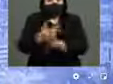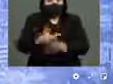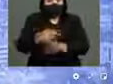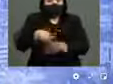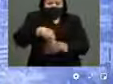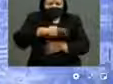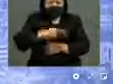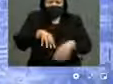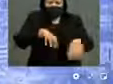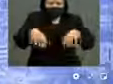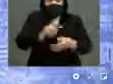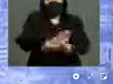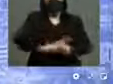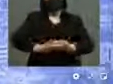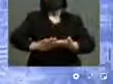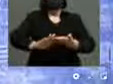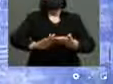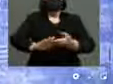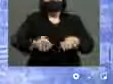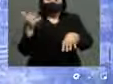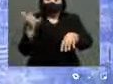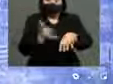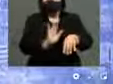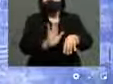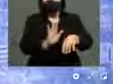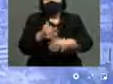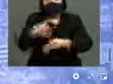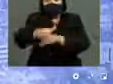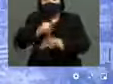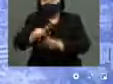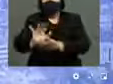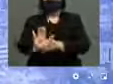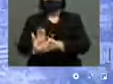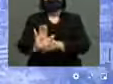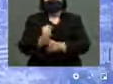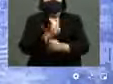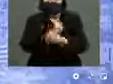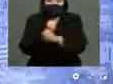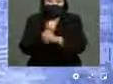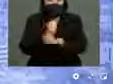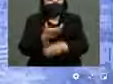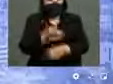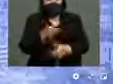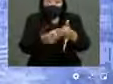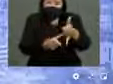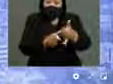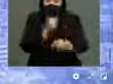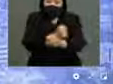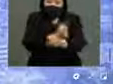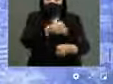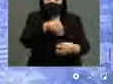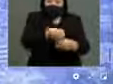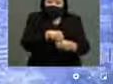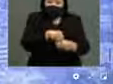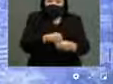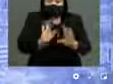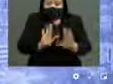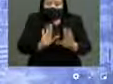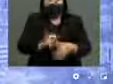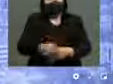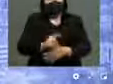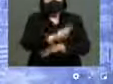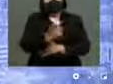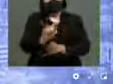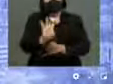ถูกสุขลักษณะห้ามเข้าออกสถานที่เพื่อควบคุมการเคลื่อนย้ายของคนงานในแคมป์โดยการลดการเคลื่อนที่ของประชากรเป็นอย่างน้อยเวลา14